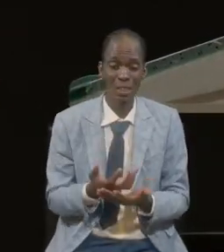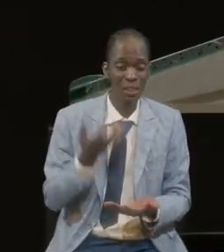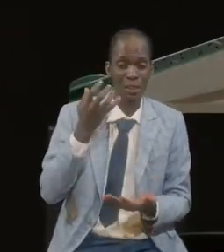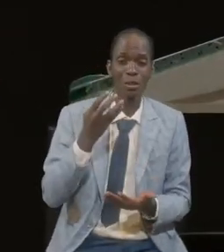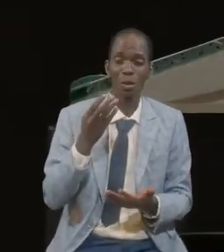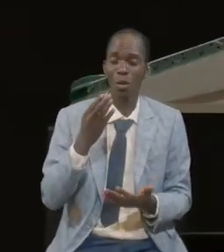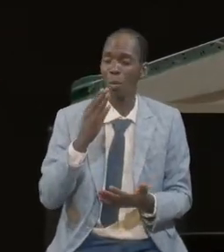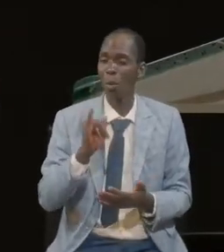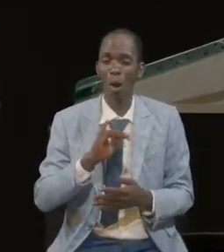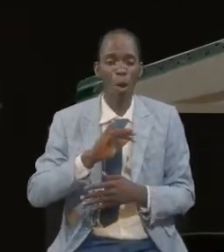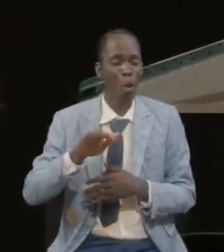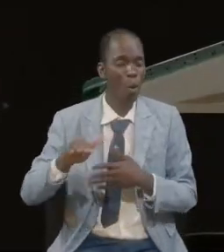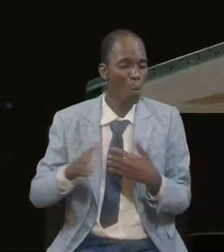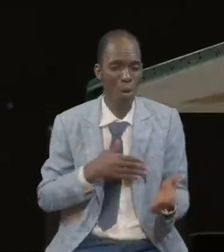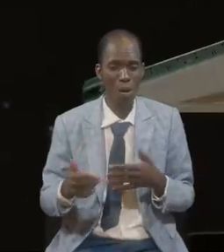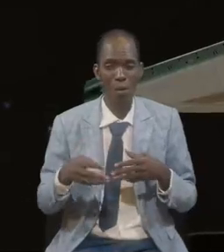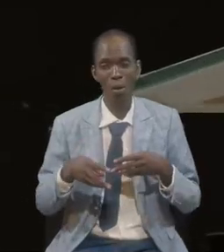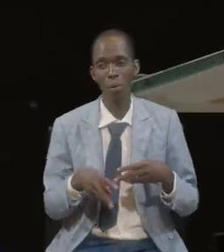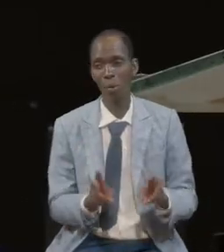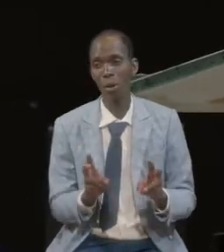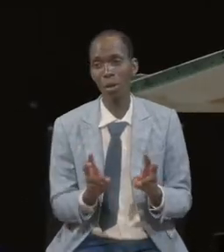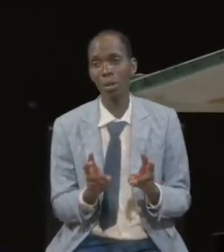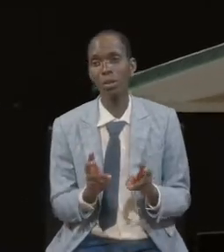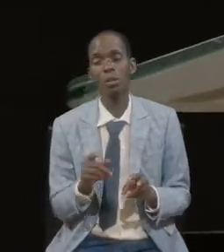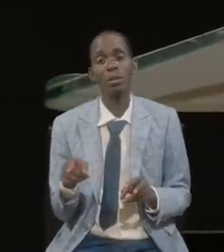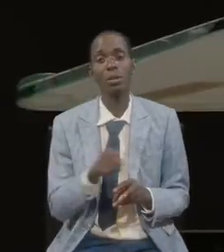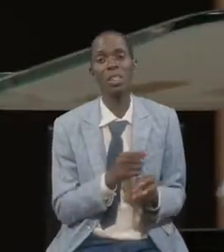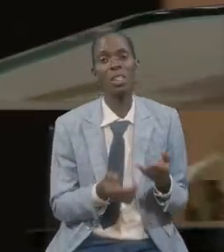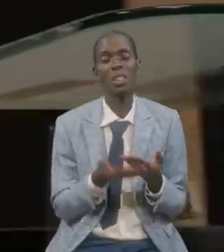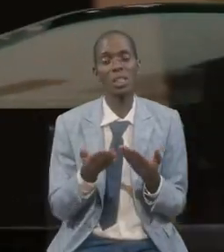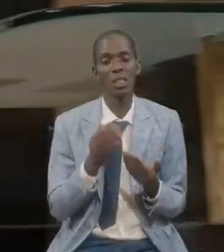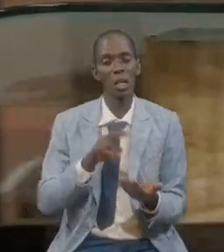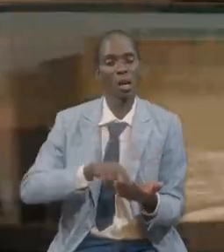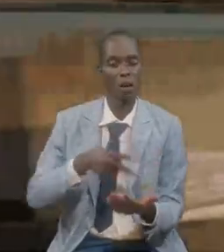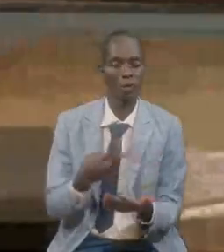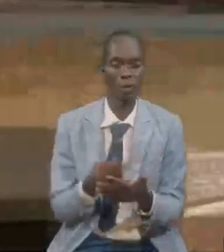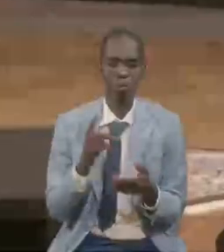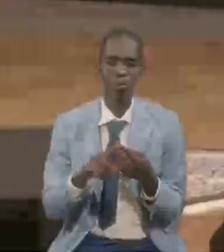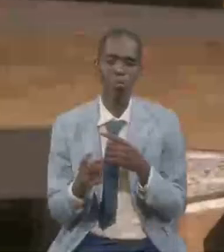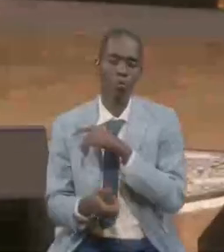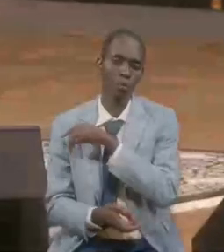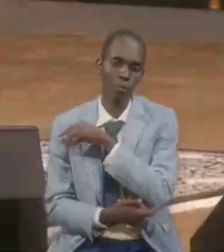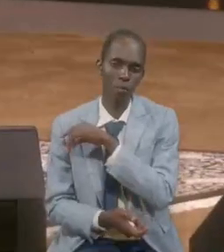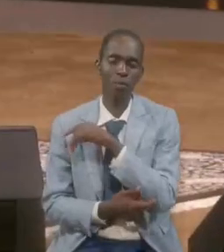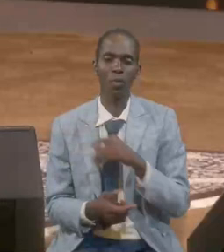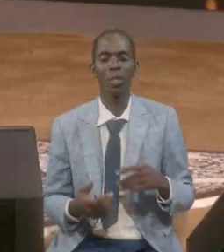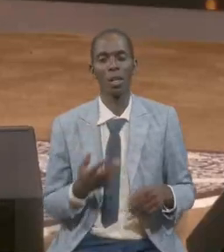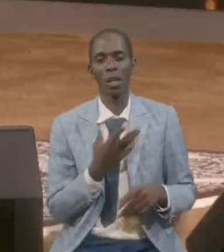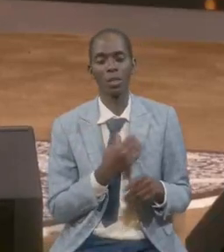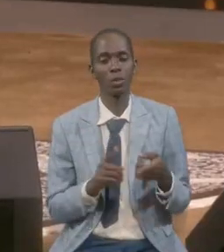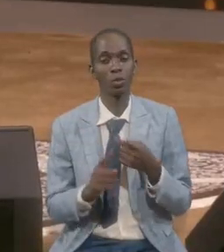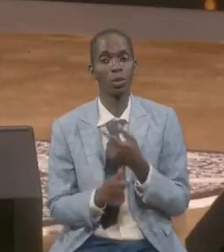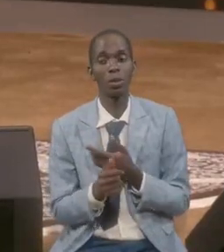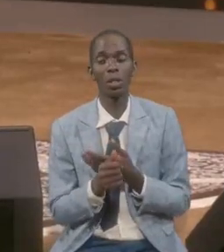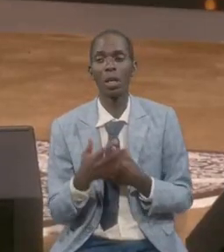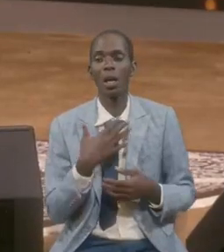riches, à tout prix, quel que soit le moyen, c'est dit. Mais ceux qui veulent s'enrichir tombent dans la tentation, dans le